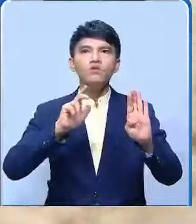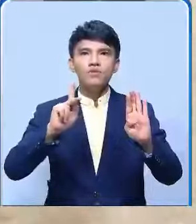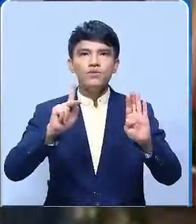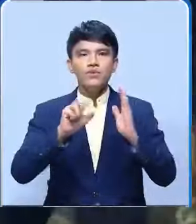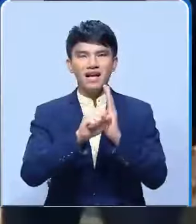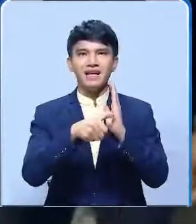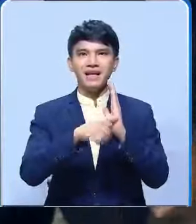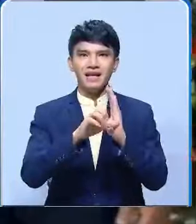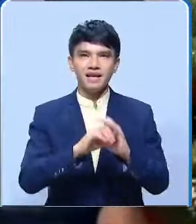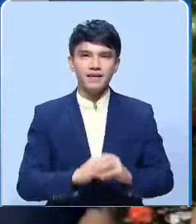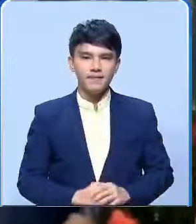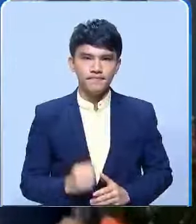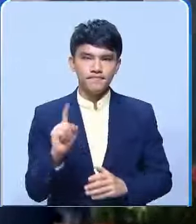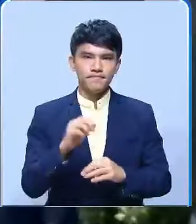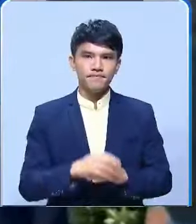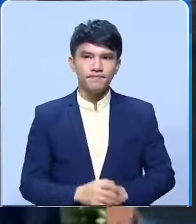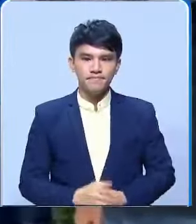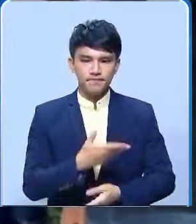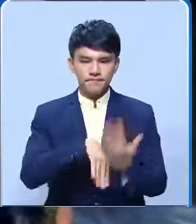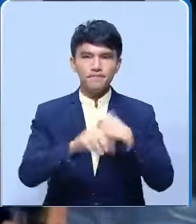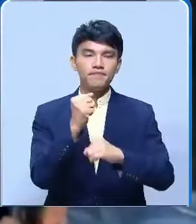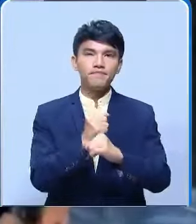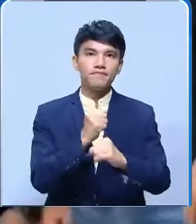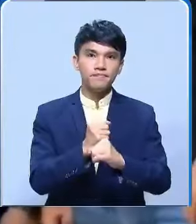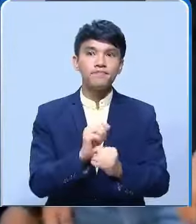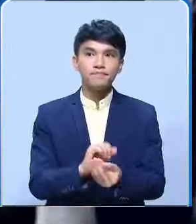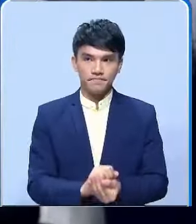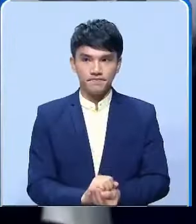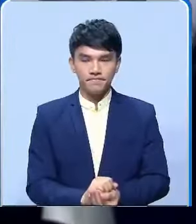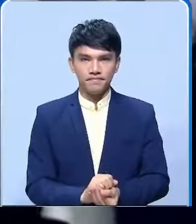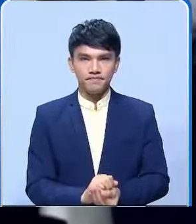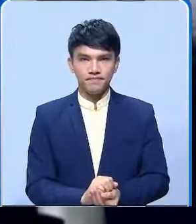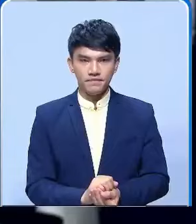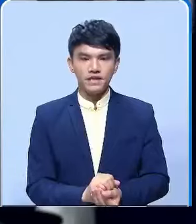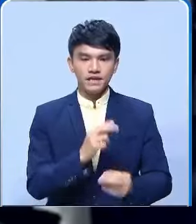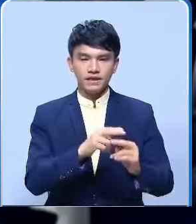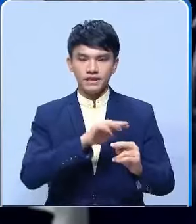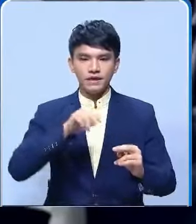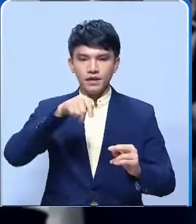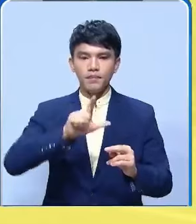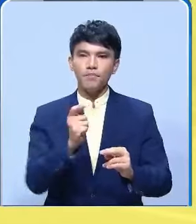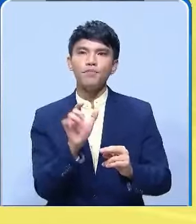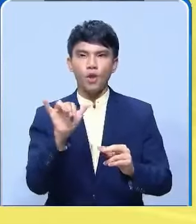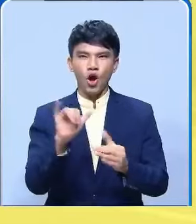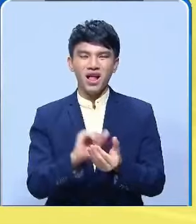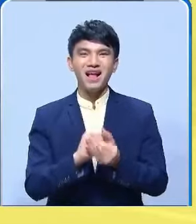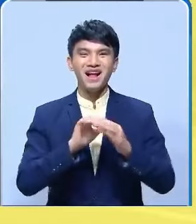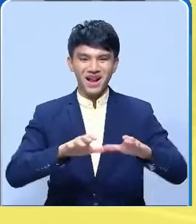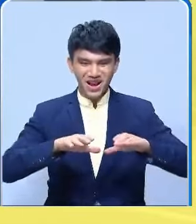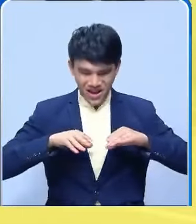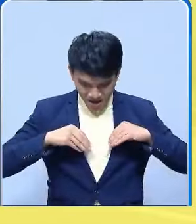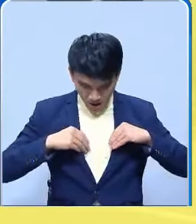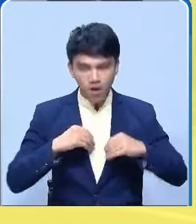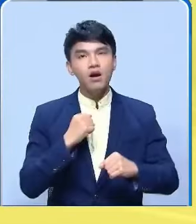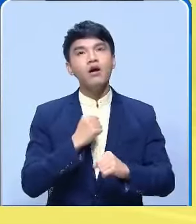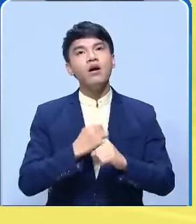สระแก้วขณะกำลังเดินทางไปทำงานตามปกติครับนางสาวพลอยณภัทรเธอรับสารภาพครับว่าก่อเหตุเพราะว่าเธอ